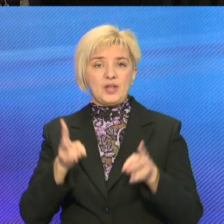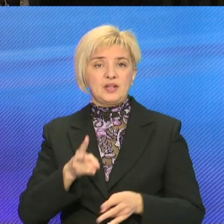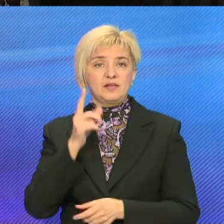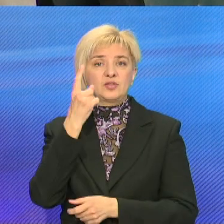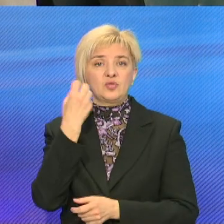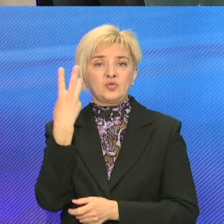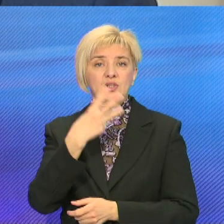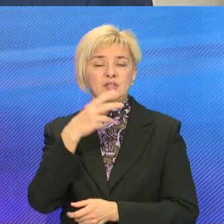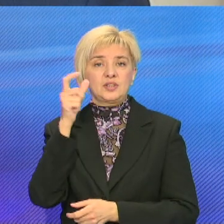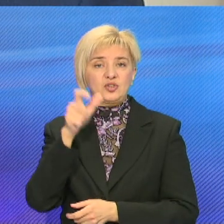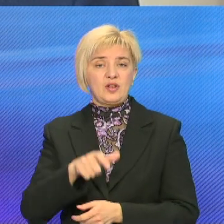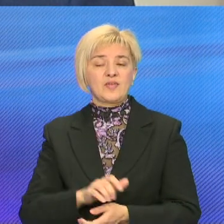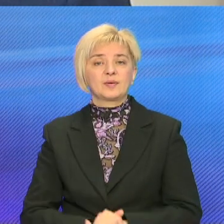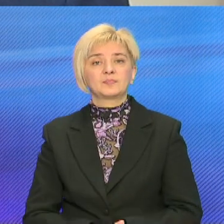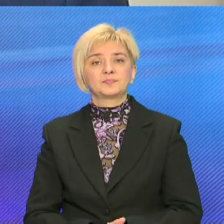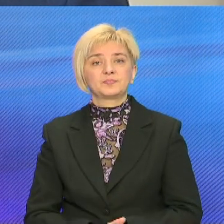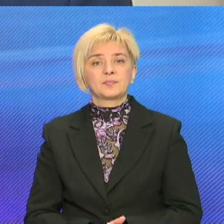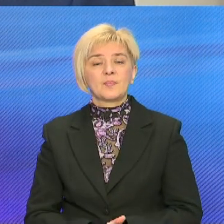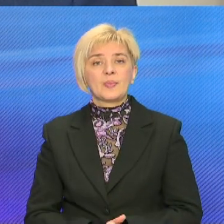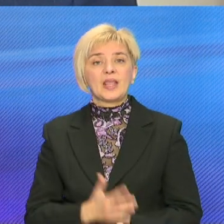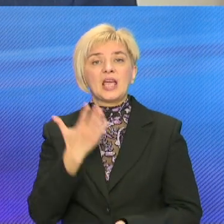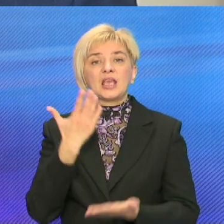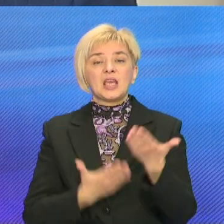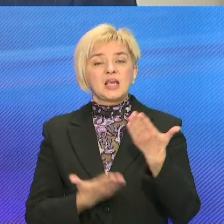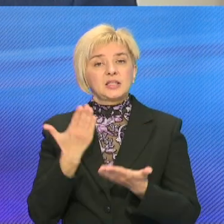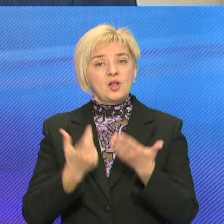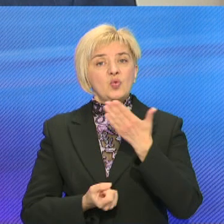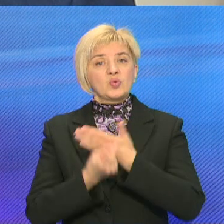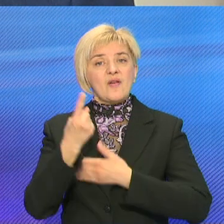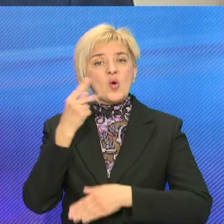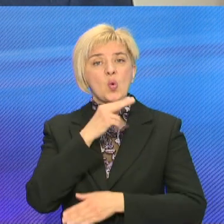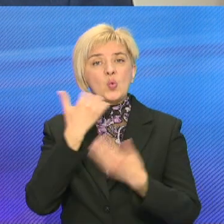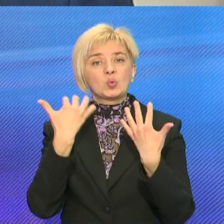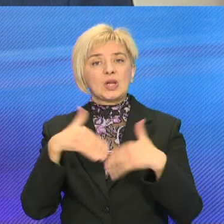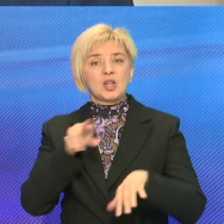работников. Если устанавливается